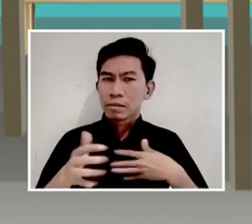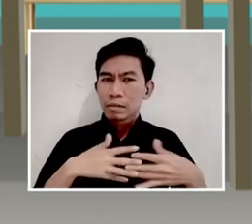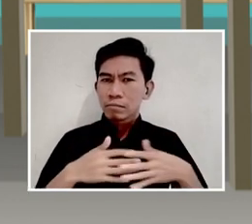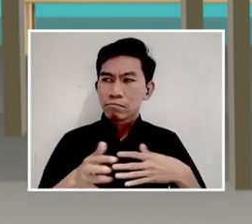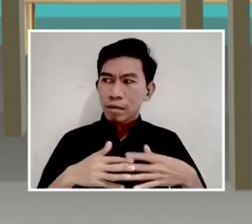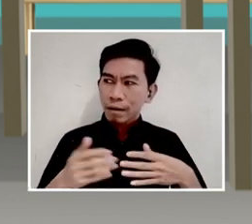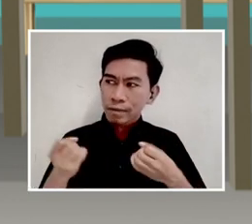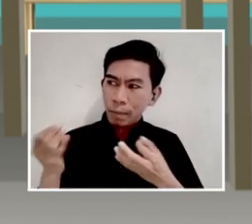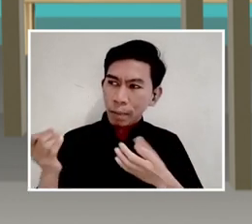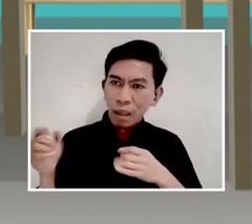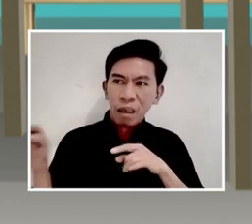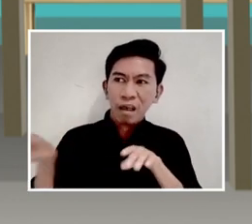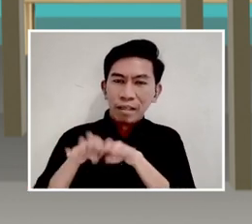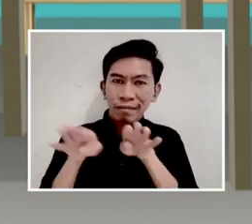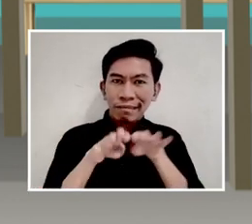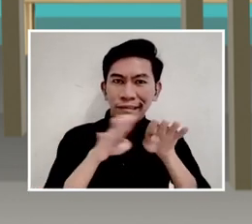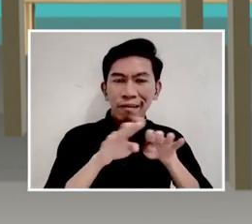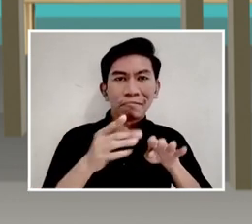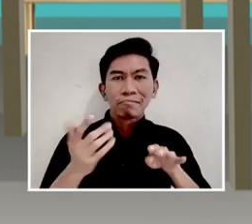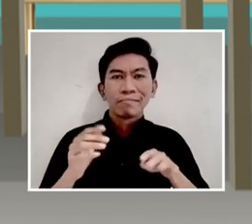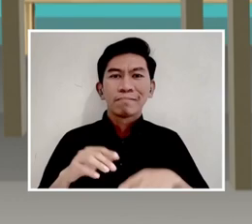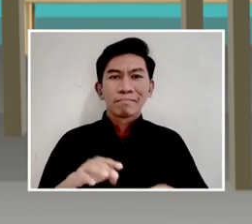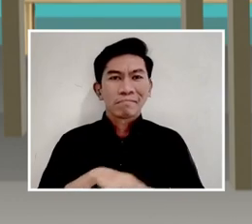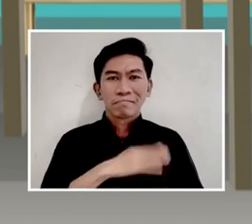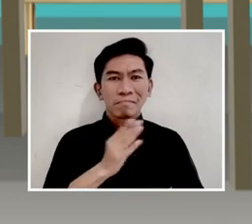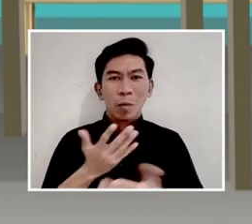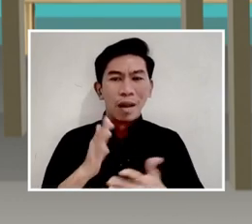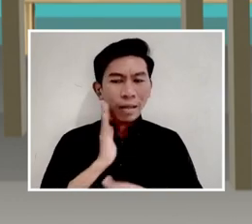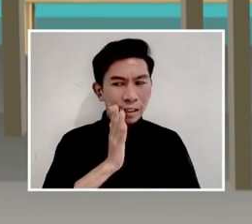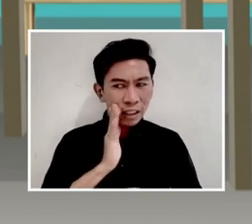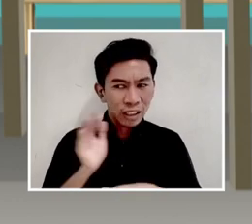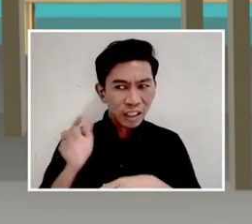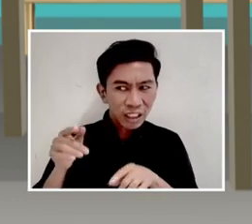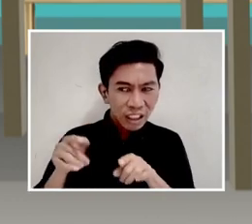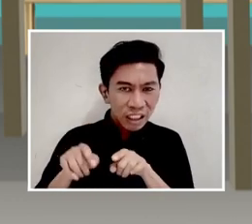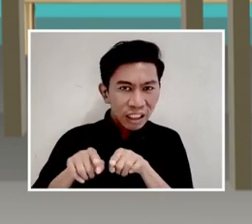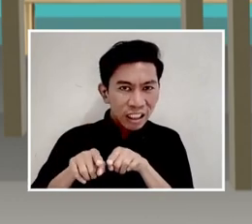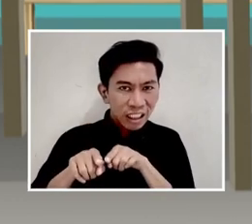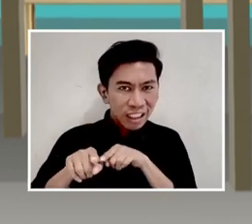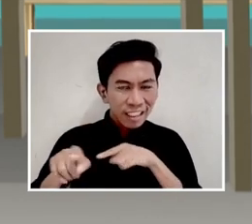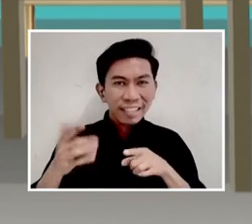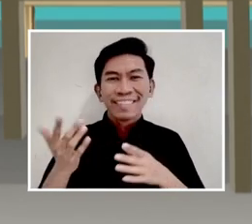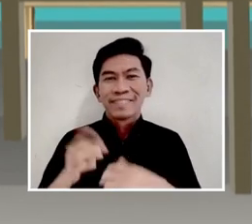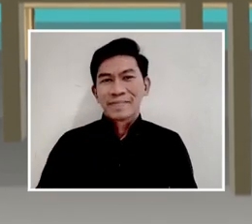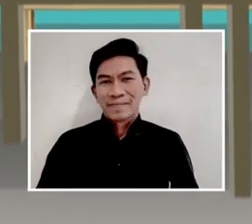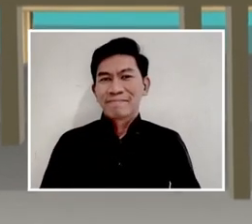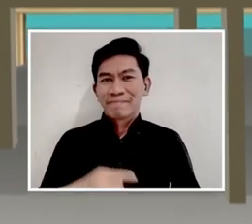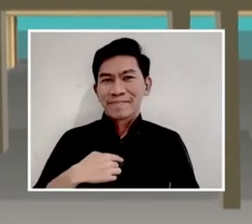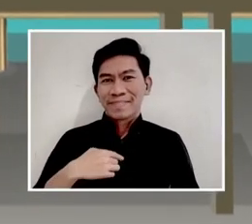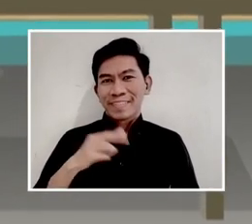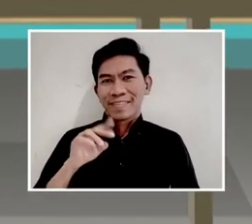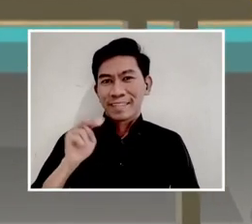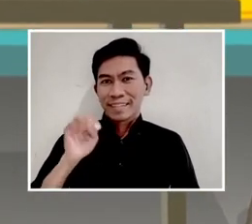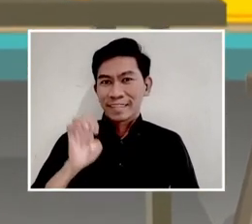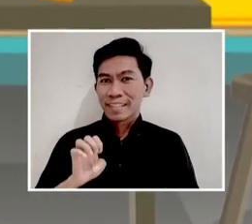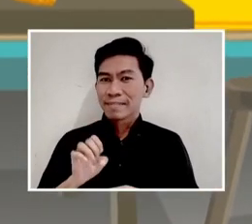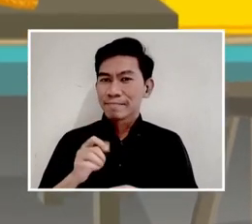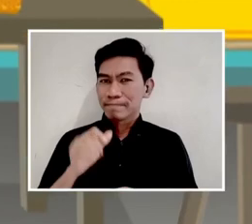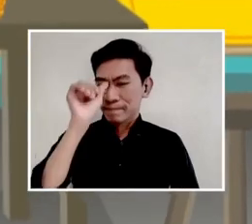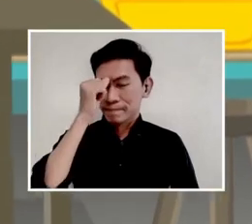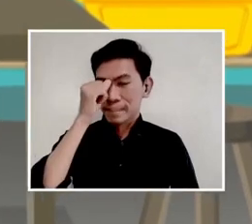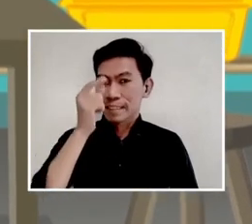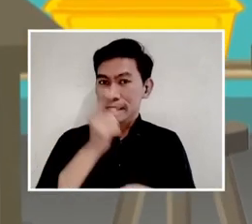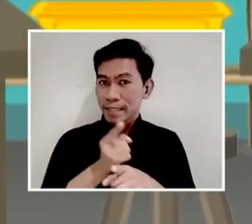hindi ka mahihiyang maikumpara sa mga kakumpetensya. Ako po ay inyong Tita Winnie Cordero. Tandaan, sa tamang